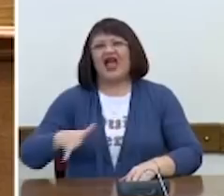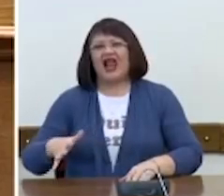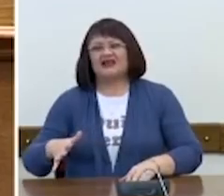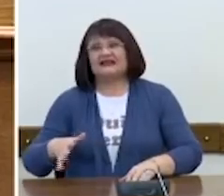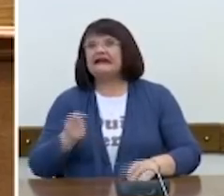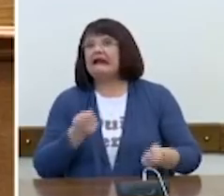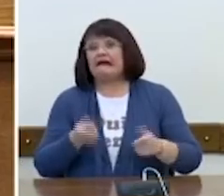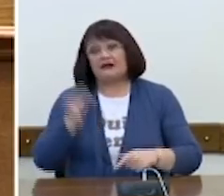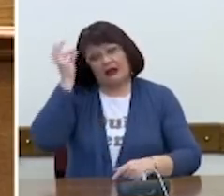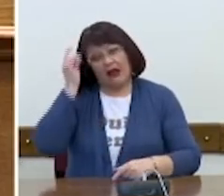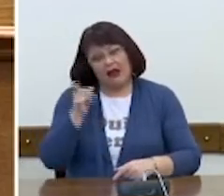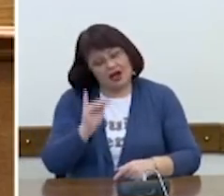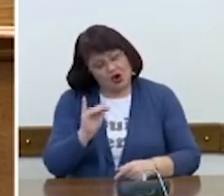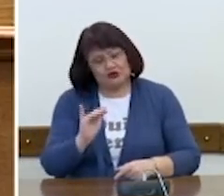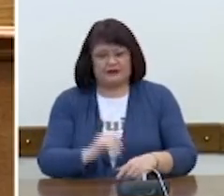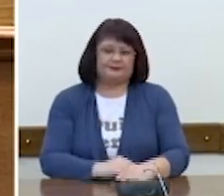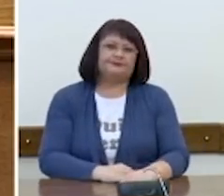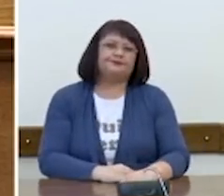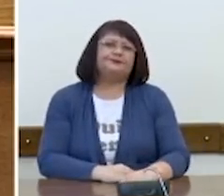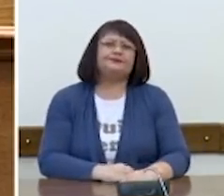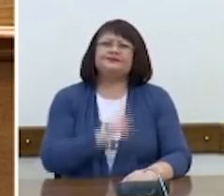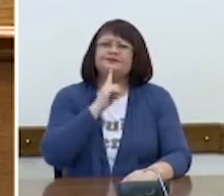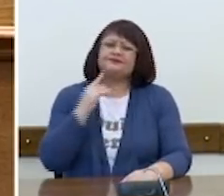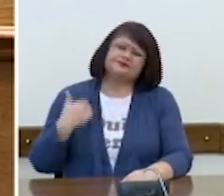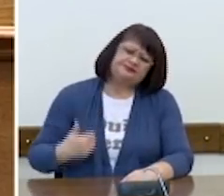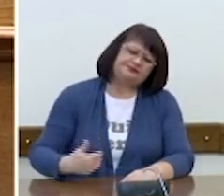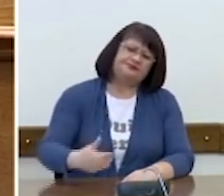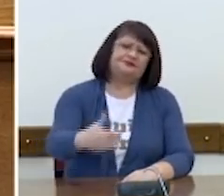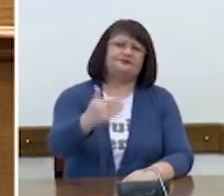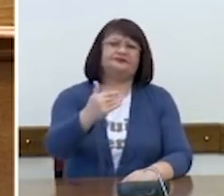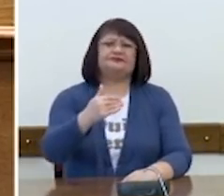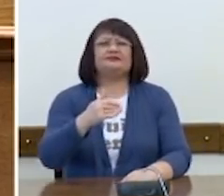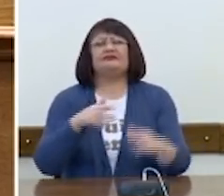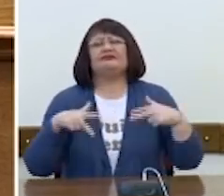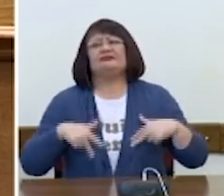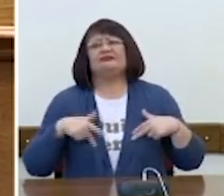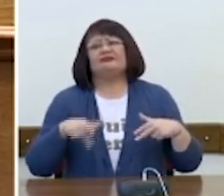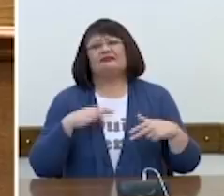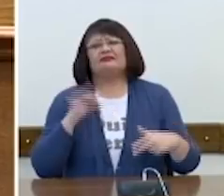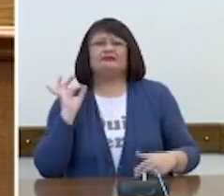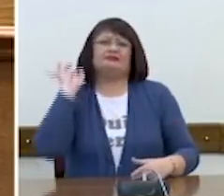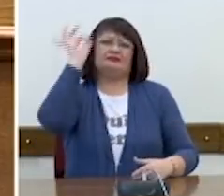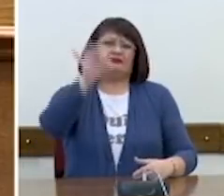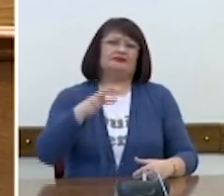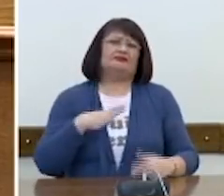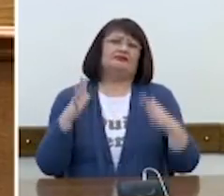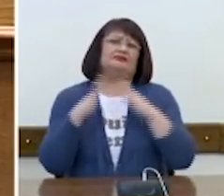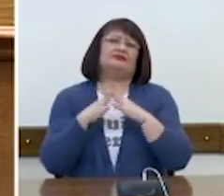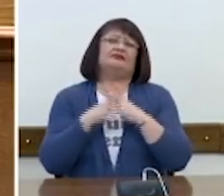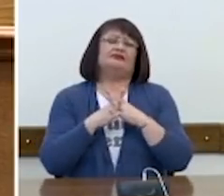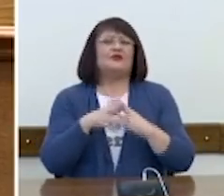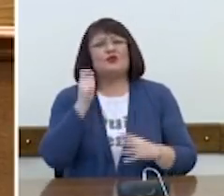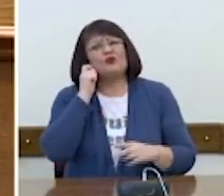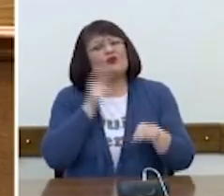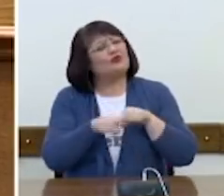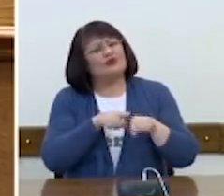θάλασσα. Όπως έκαναν και κάνουν πάντα τα ιμπεριαλιστικά κράτη, όποιο όνομα κι αν έχουν. Πουλάνε